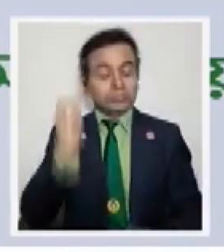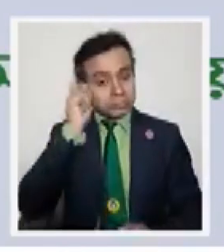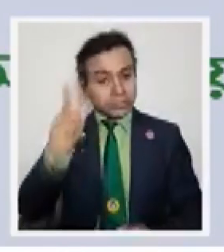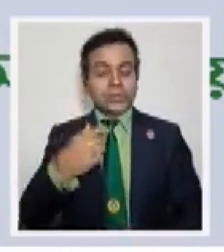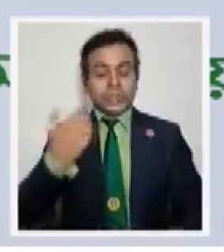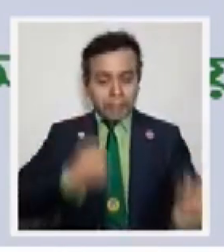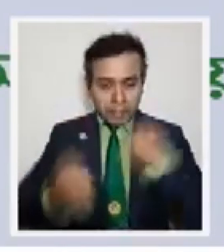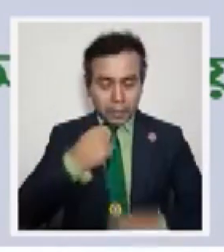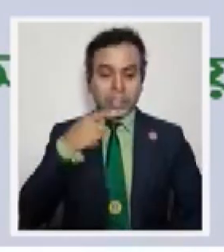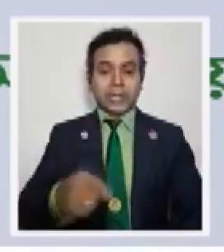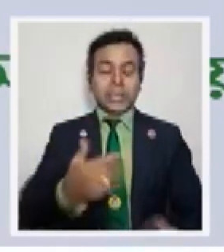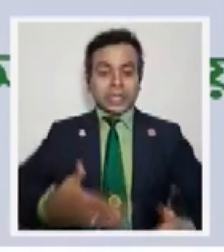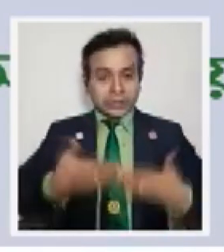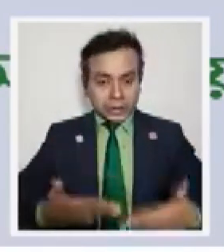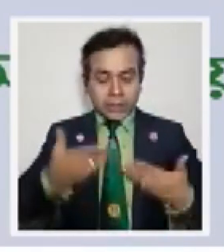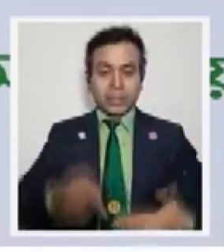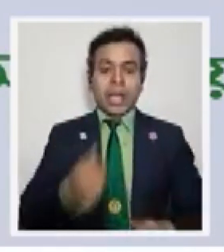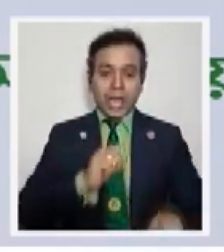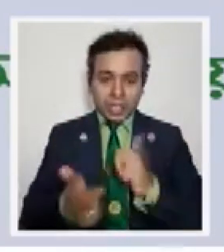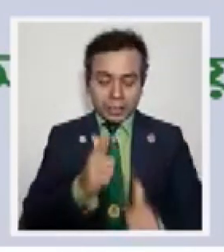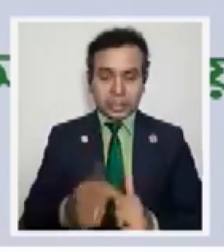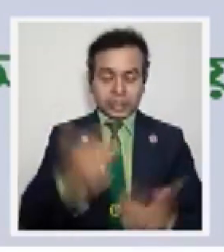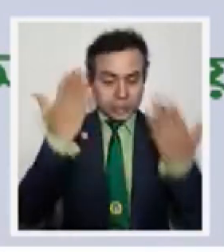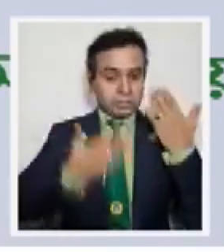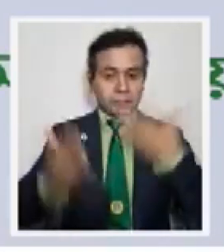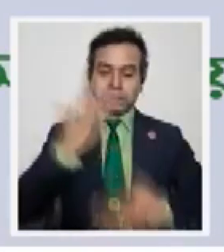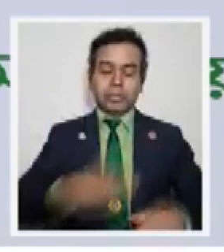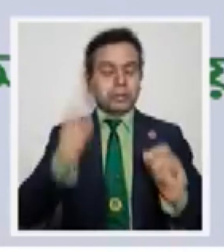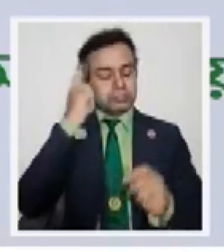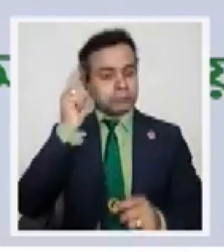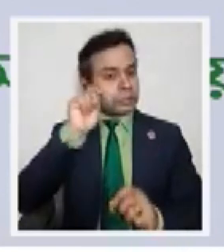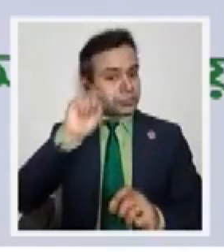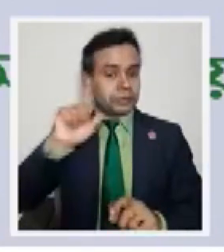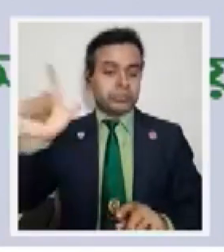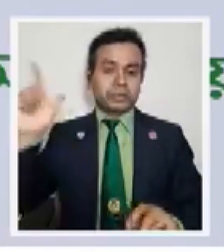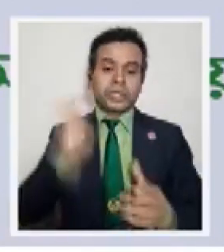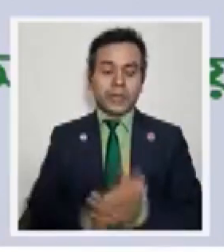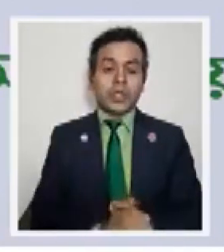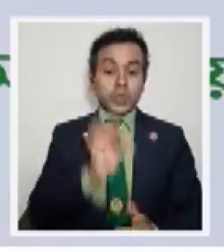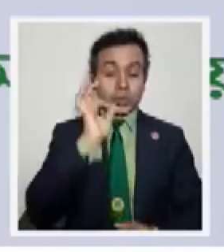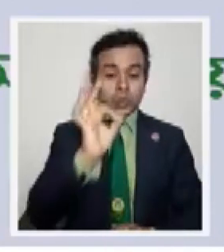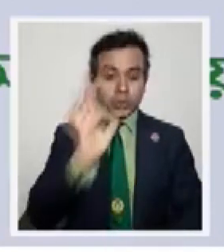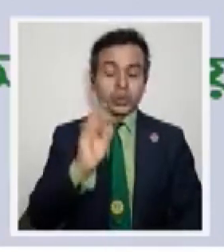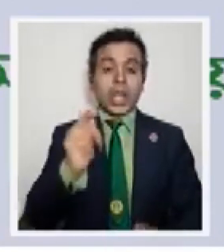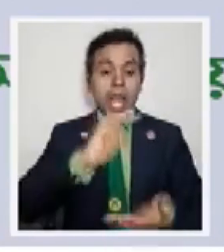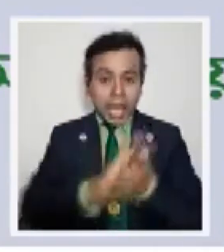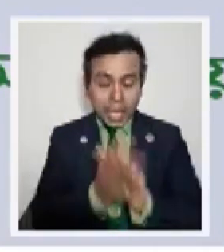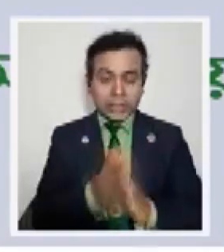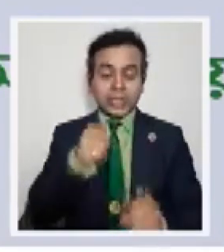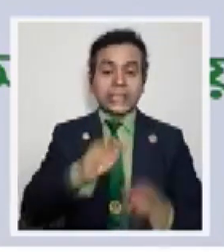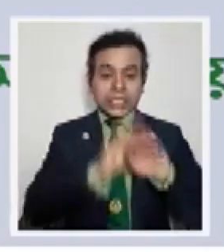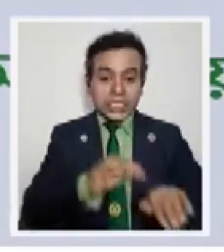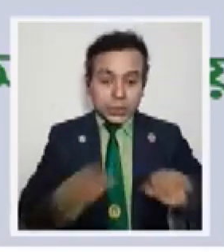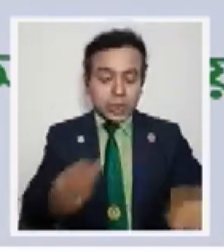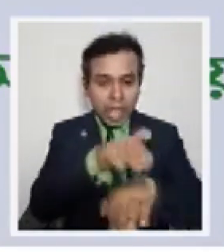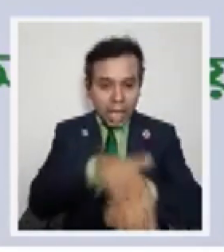হয়েছেন তারা মনোবলকে ধরে রাখবেন, এবং যারা আমরা এখনও এই কোভিড পরিস্থিতির মধ্য দিয়ে যাচ্ছি প্রত্যেকেই আমরা মানসিক স্বাস্থ্যের দিকে যত্ন